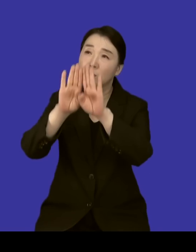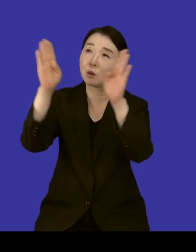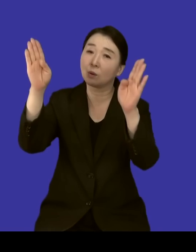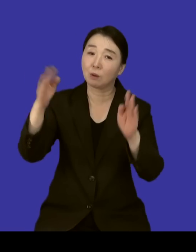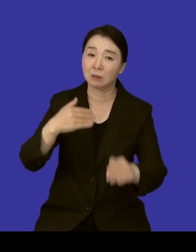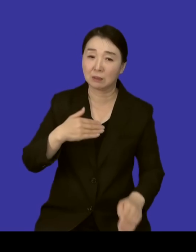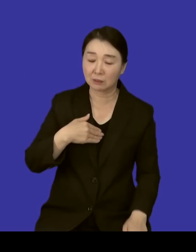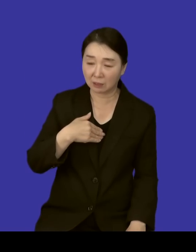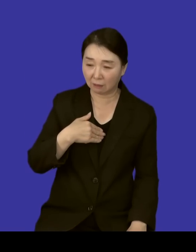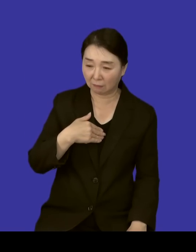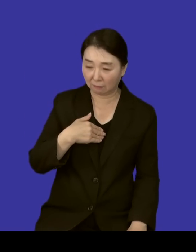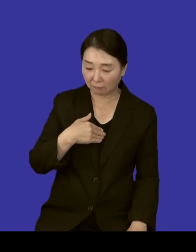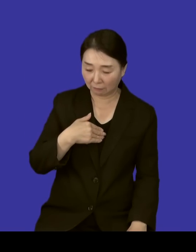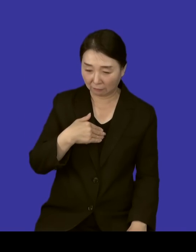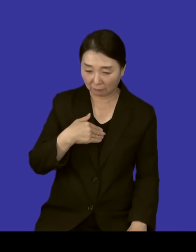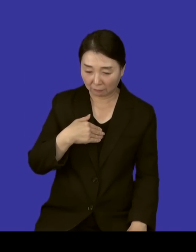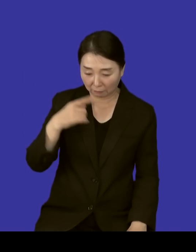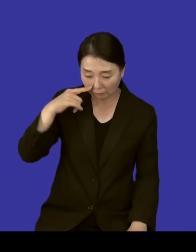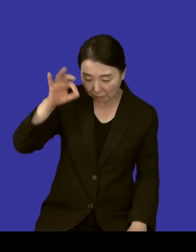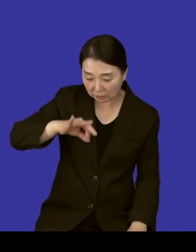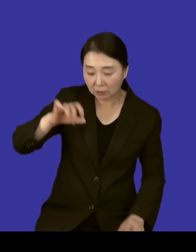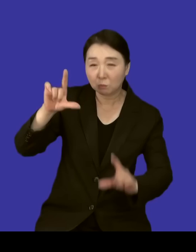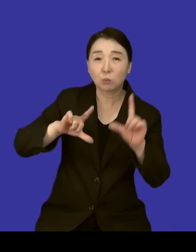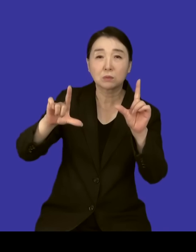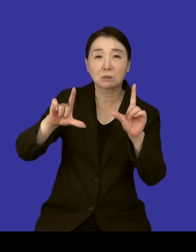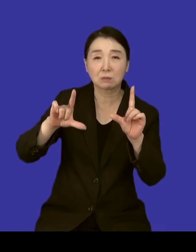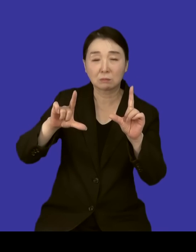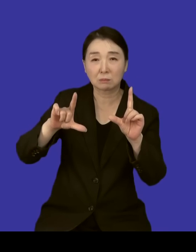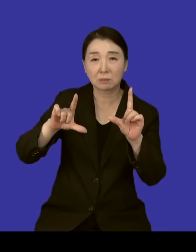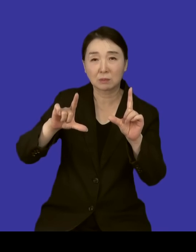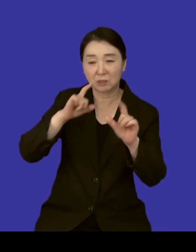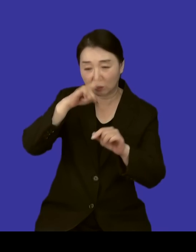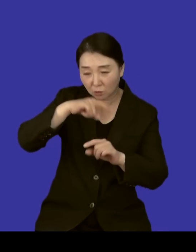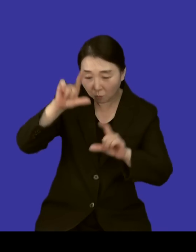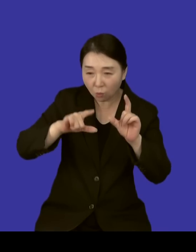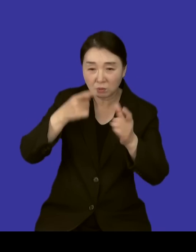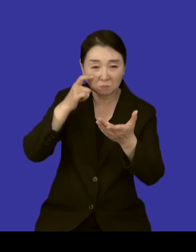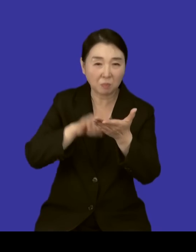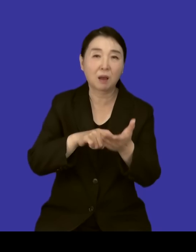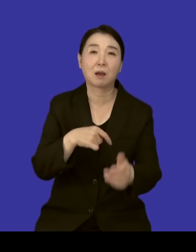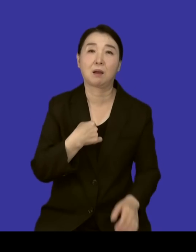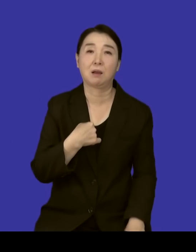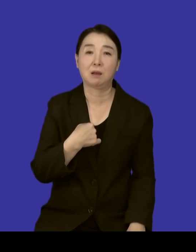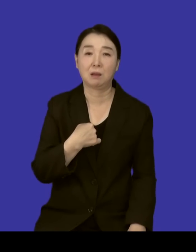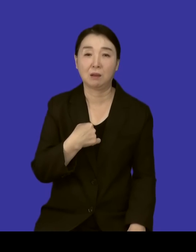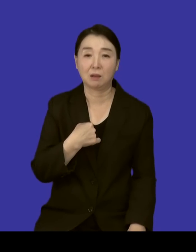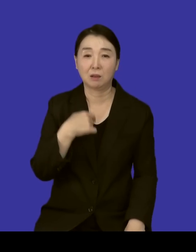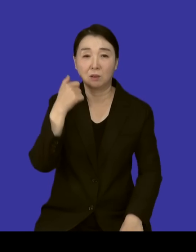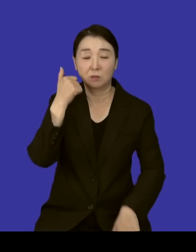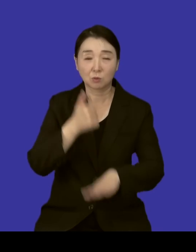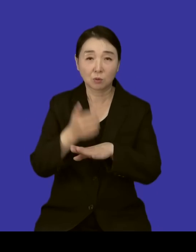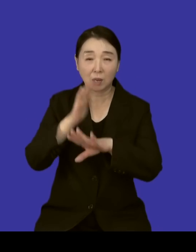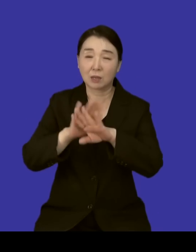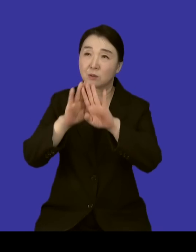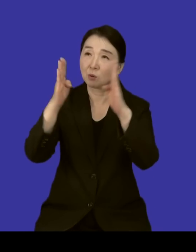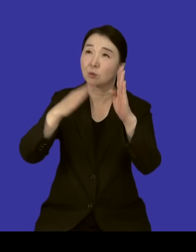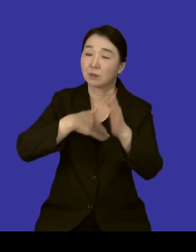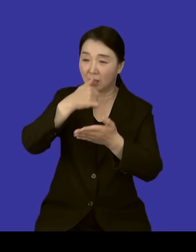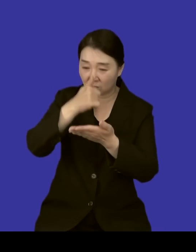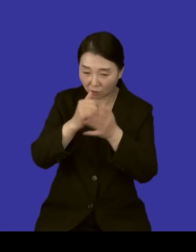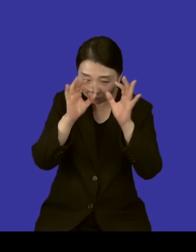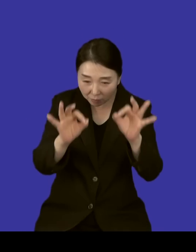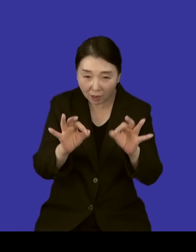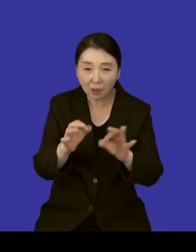그 누추한 모습이 보이기 시작하는 것이, 이게 하늘이 열려서 내 죄를 보는 그 시간부터